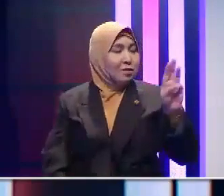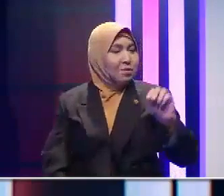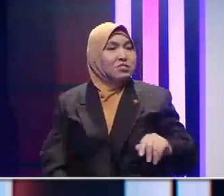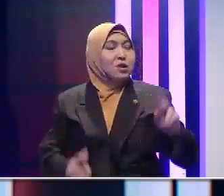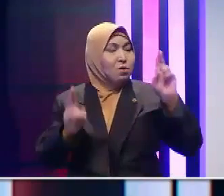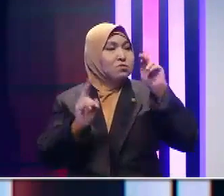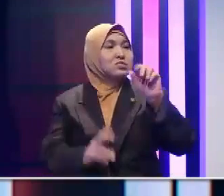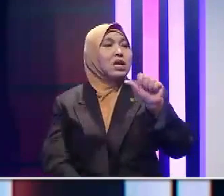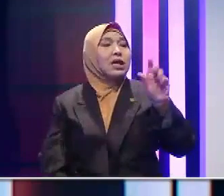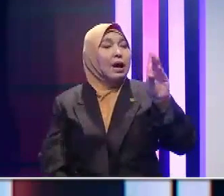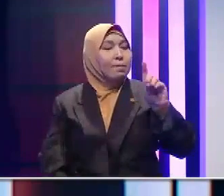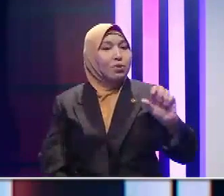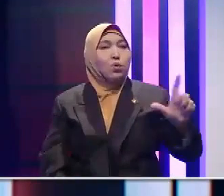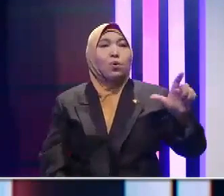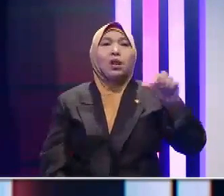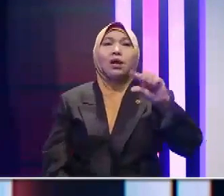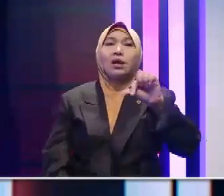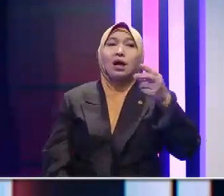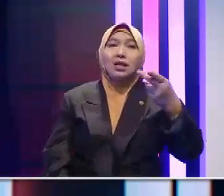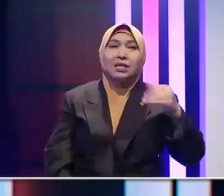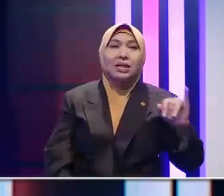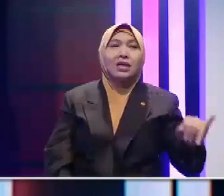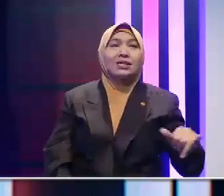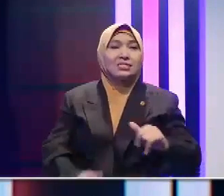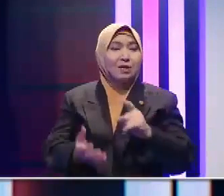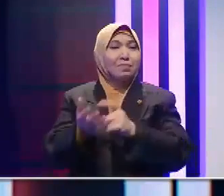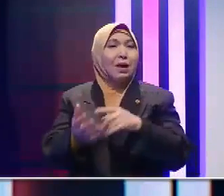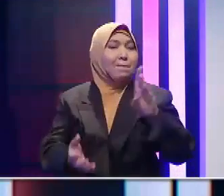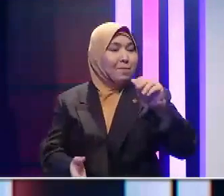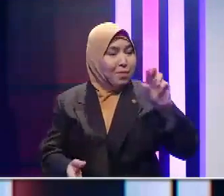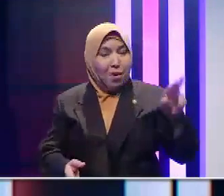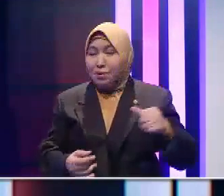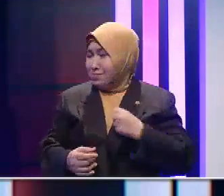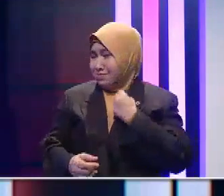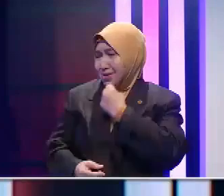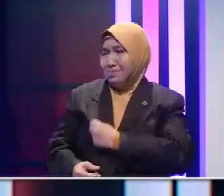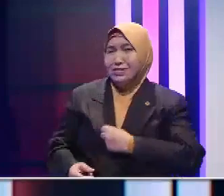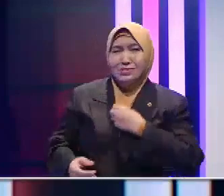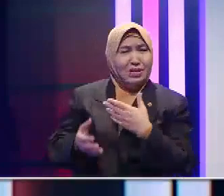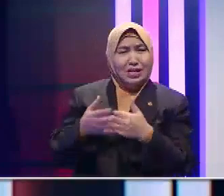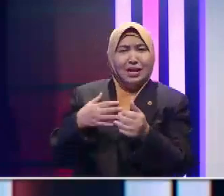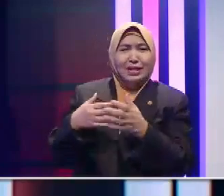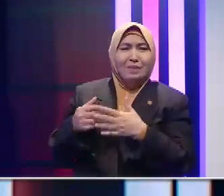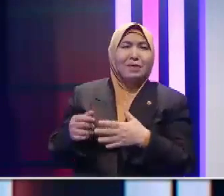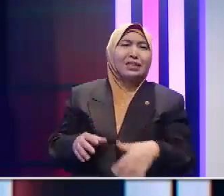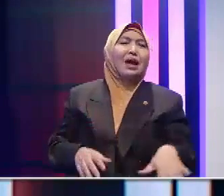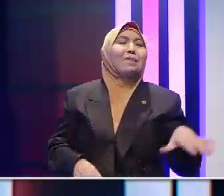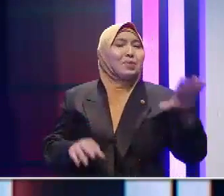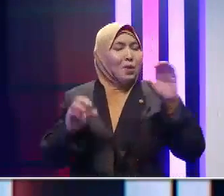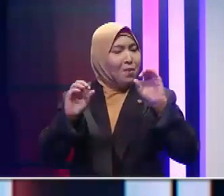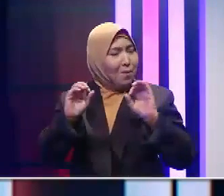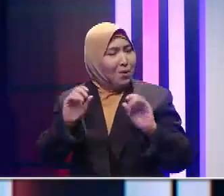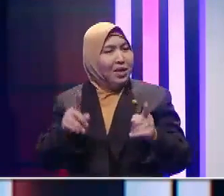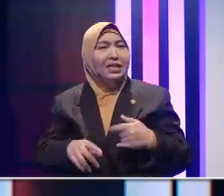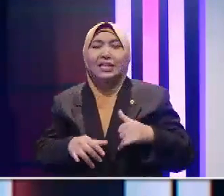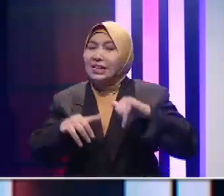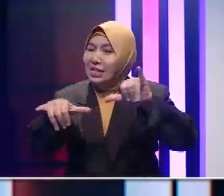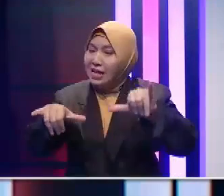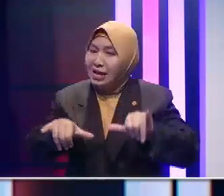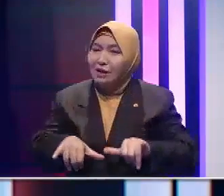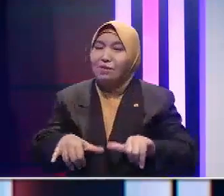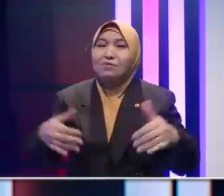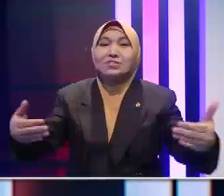Abdul Ghani kita. Ha, tukar-tukar saya, kejap Ustaz, kejap brother, minta maaf brother dan Ustaz Abdul Ghani. Baik, kita teruskan lagi